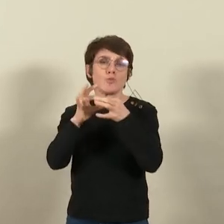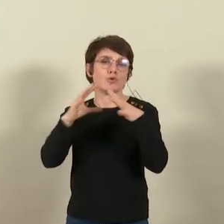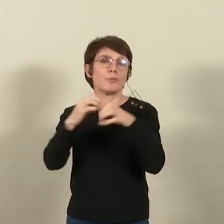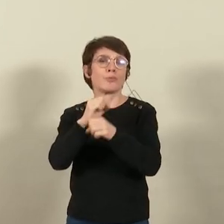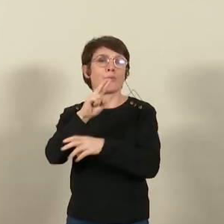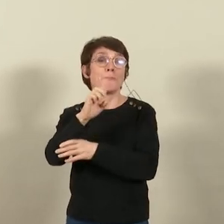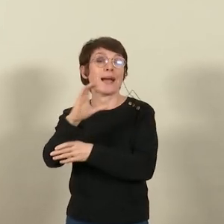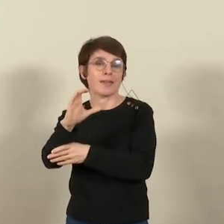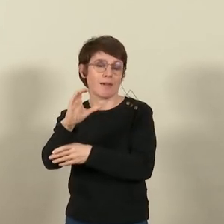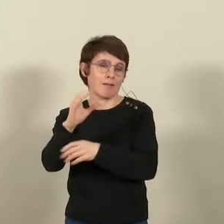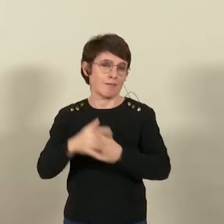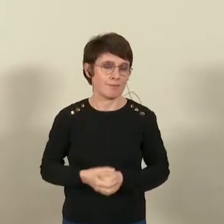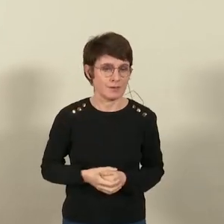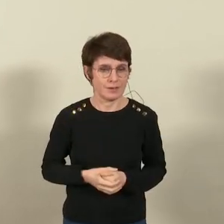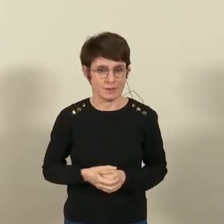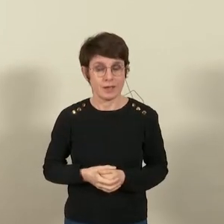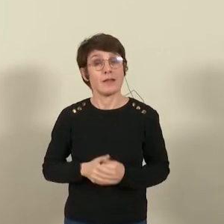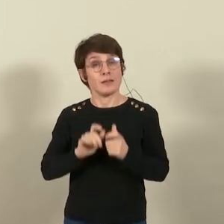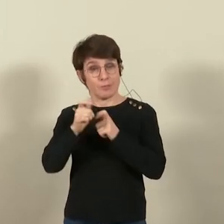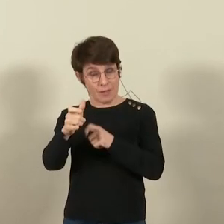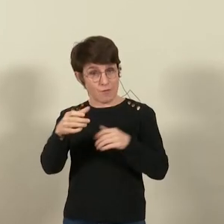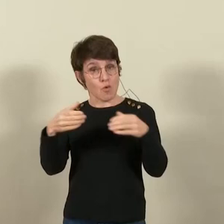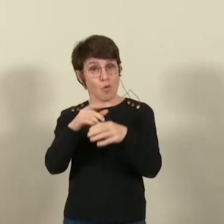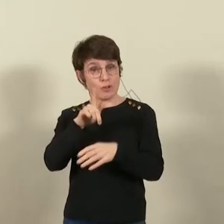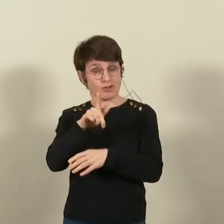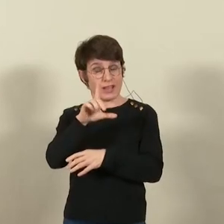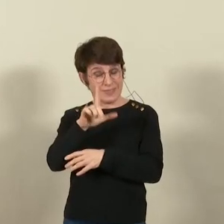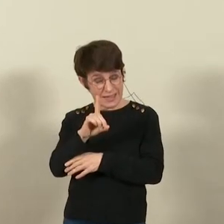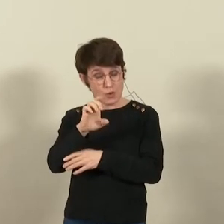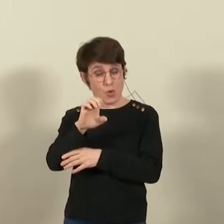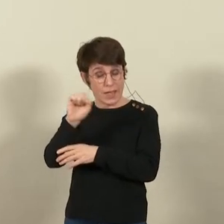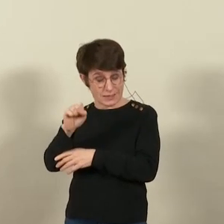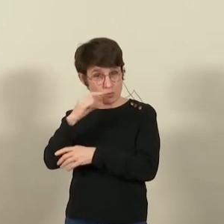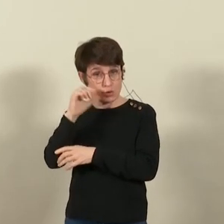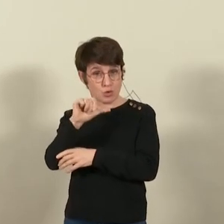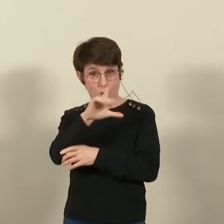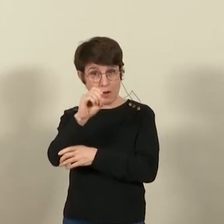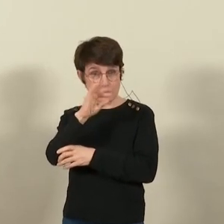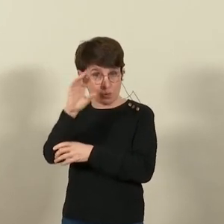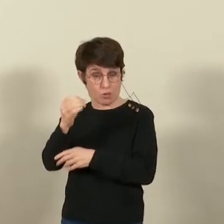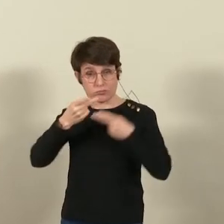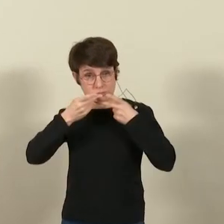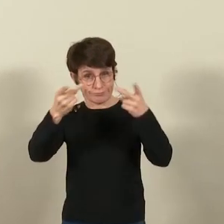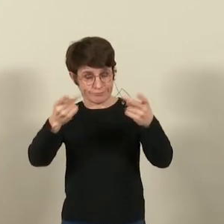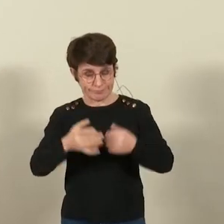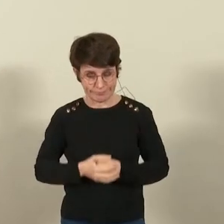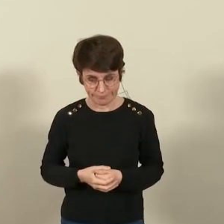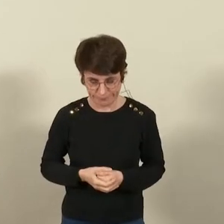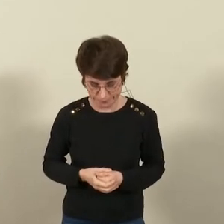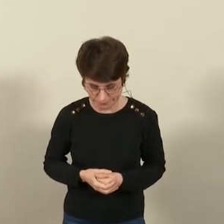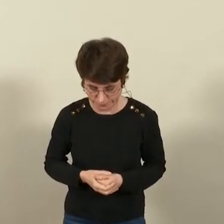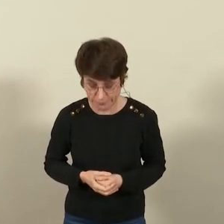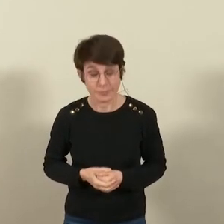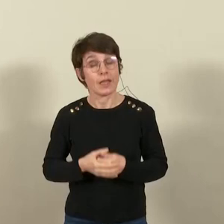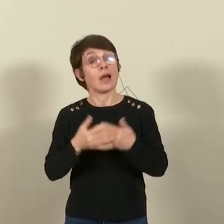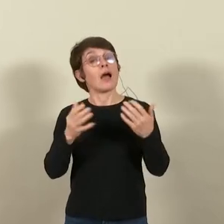gdes Monsieur aluto Vous AVEZ LA PAROLE merci Monsieur le Maire alors Monsieur le Premier Ministre